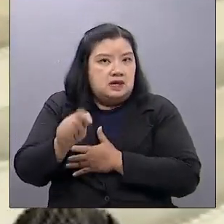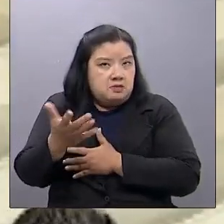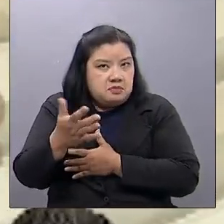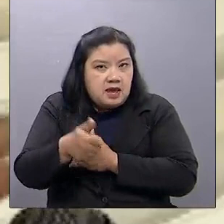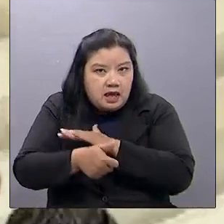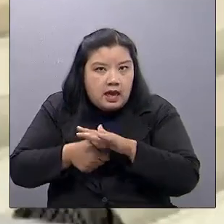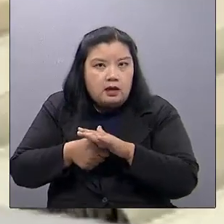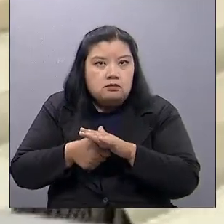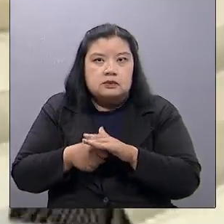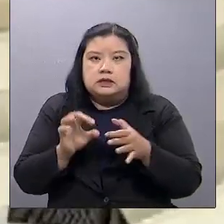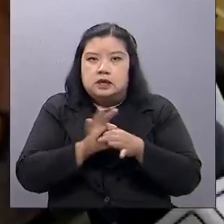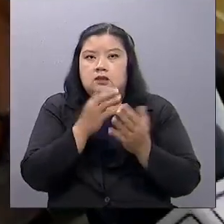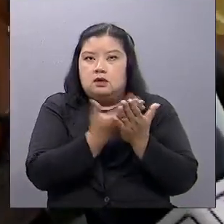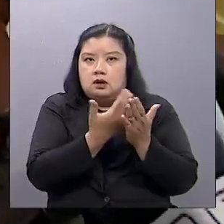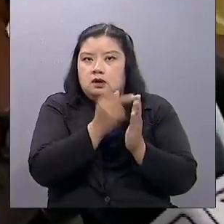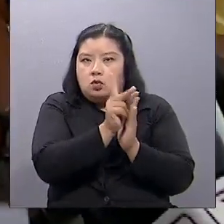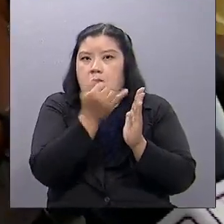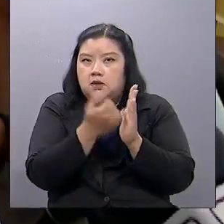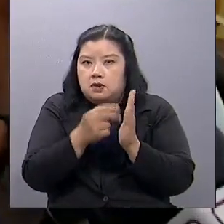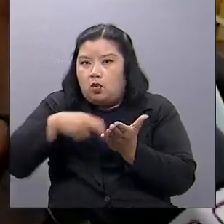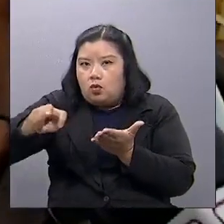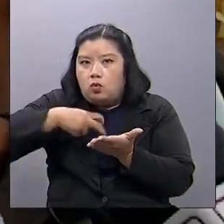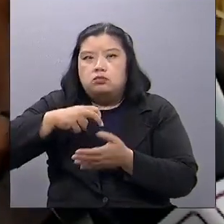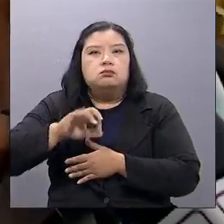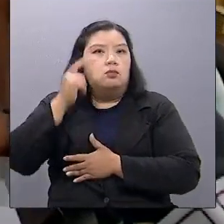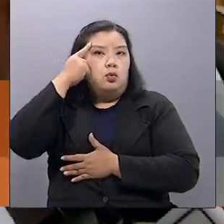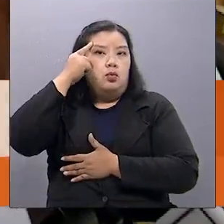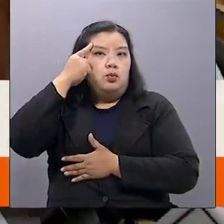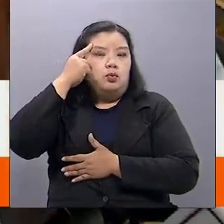อกเงินค่ะ เราจะที่เห็นนะว่า